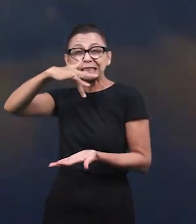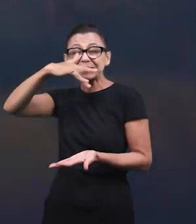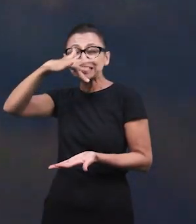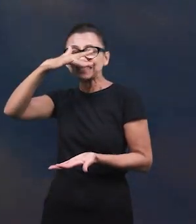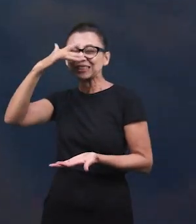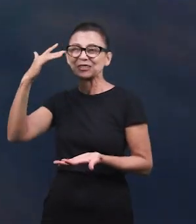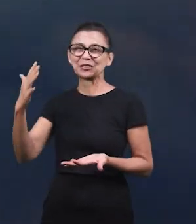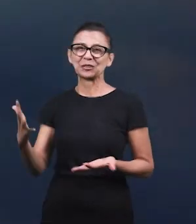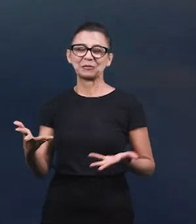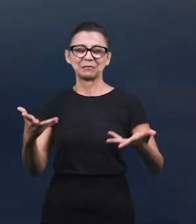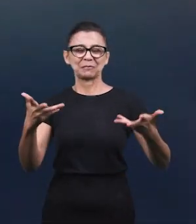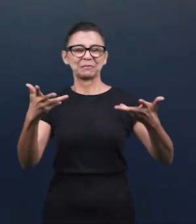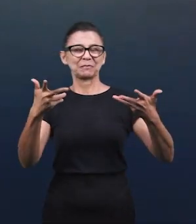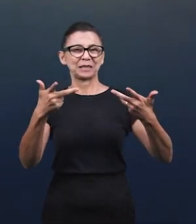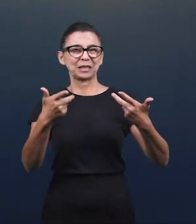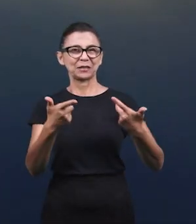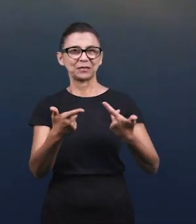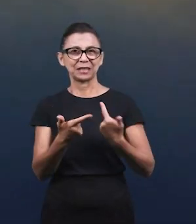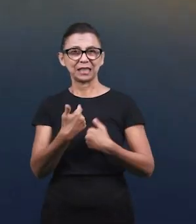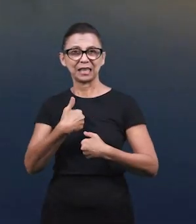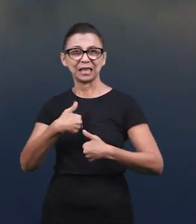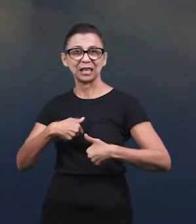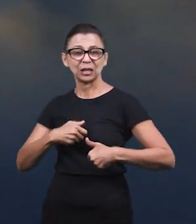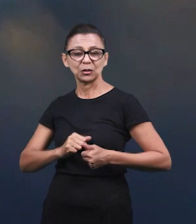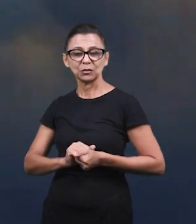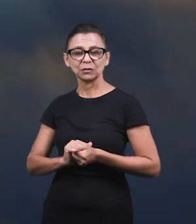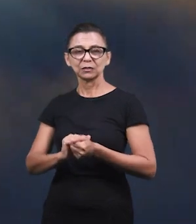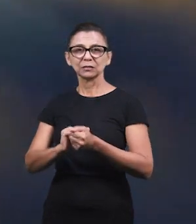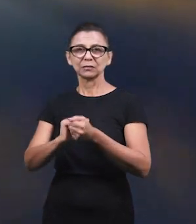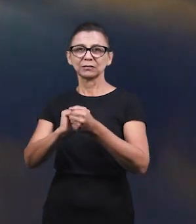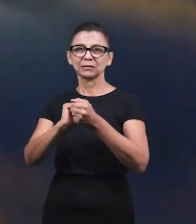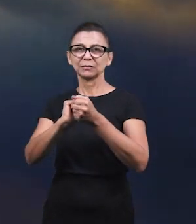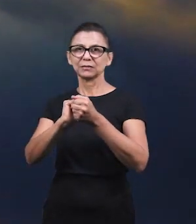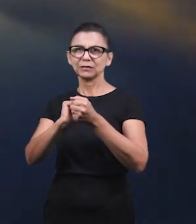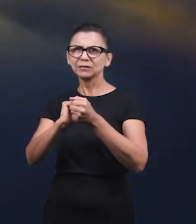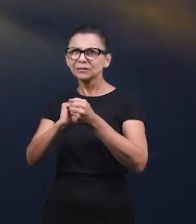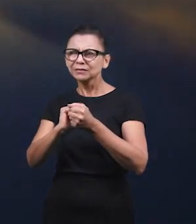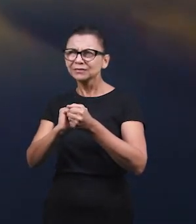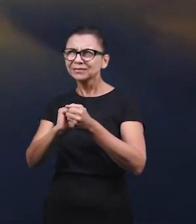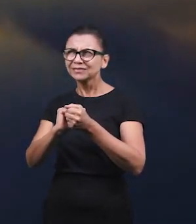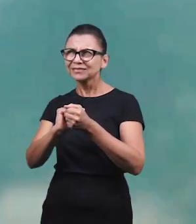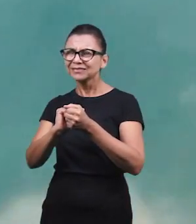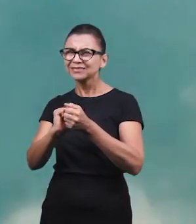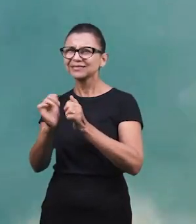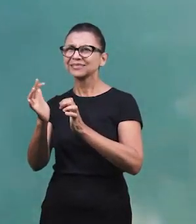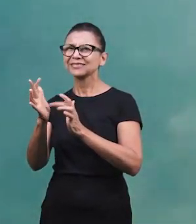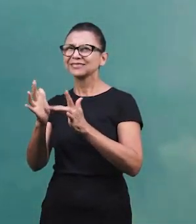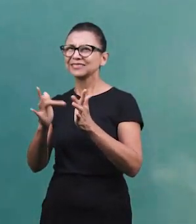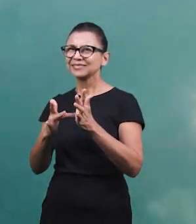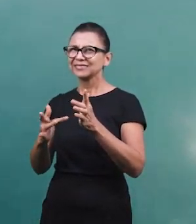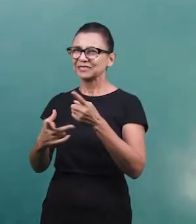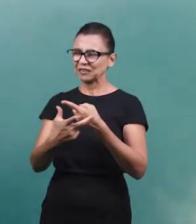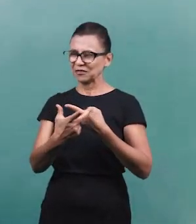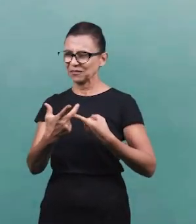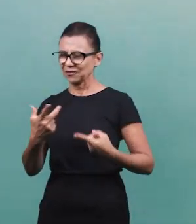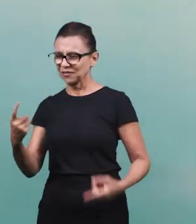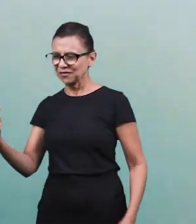Иисус — мое сокровище, с Ним я буду побеждать.